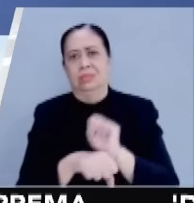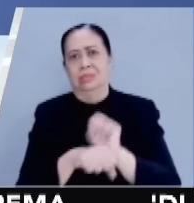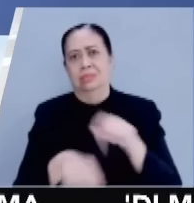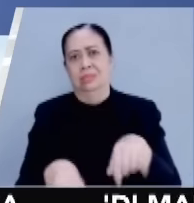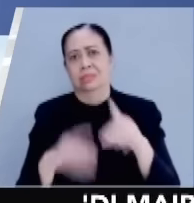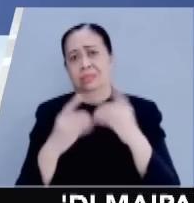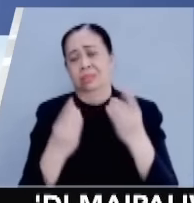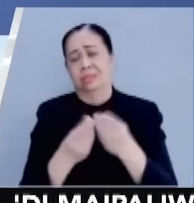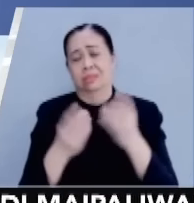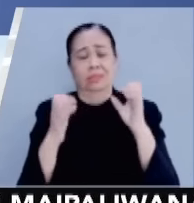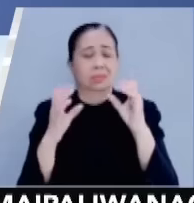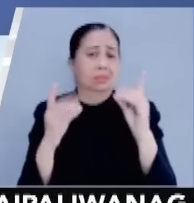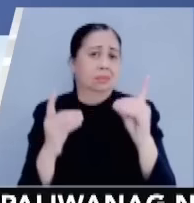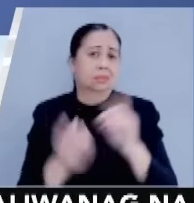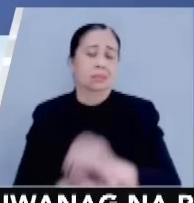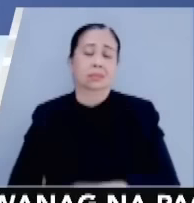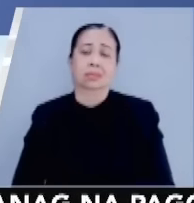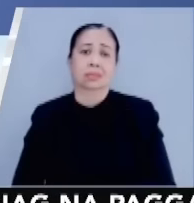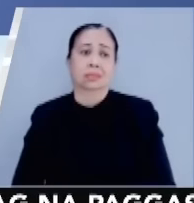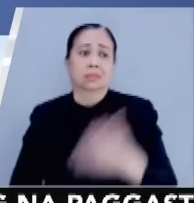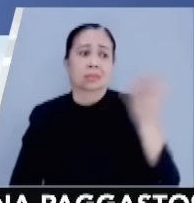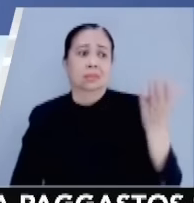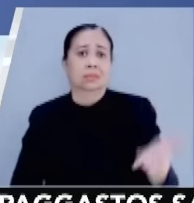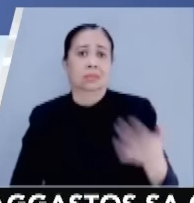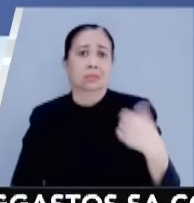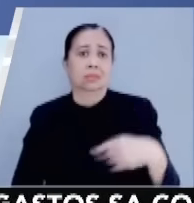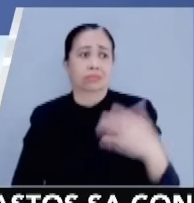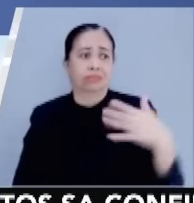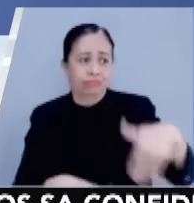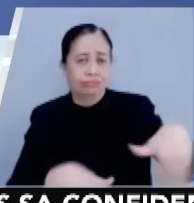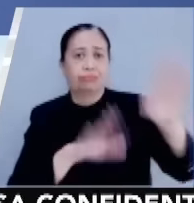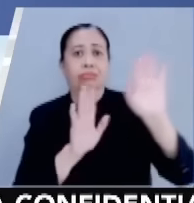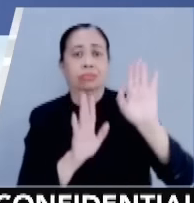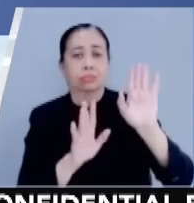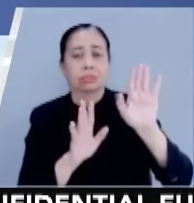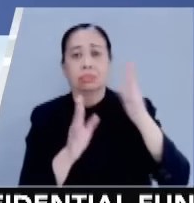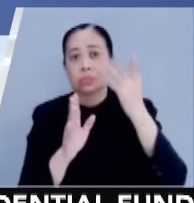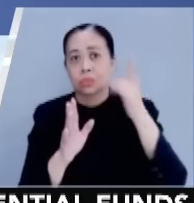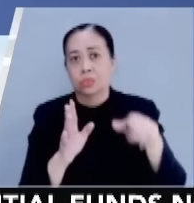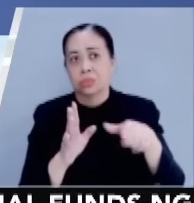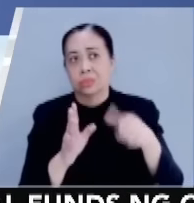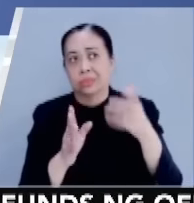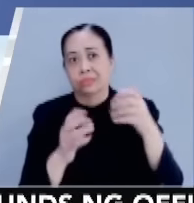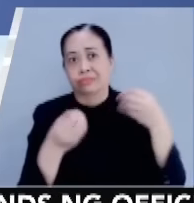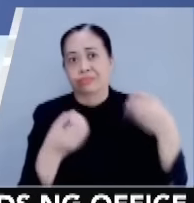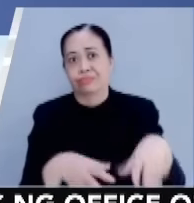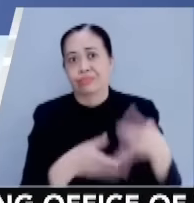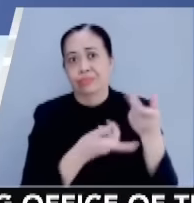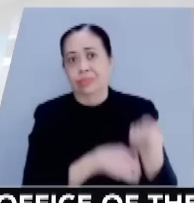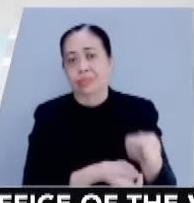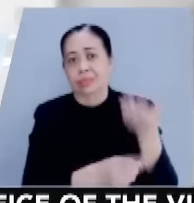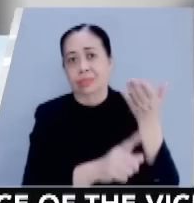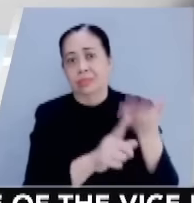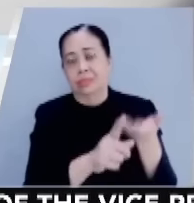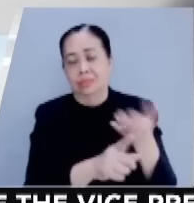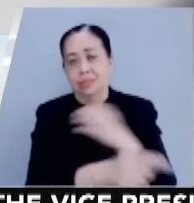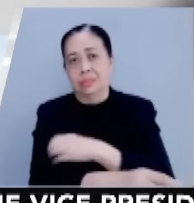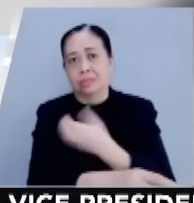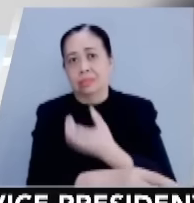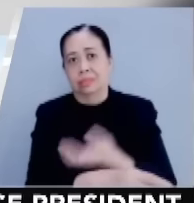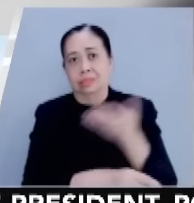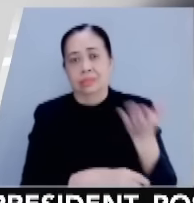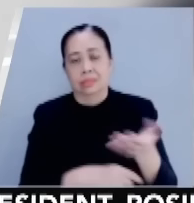of Education. She was let go because of loss of trust and confidence. Inilabas